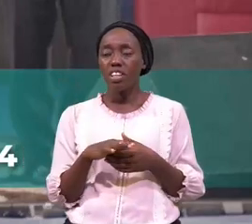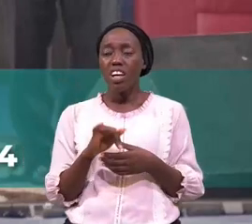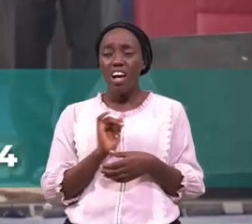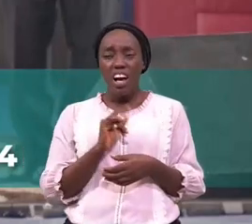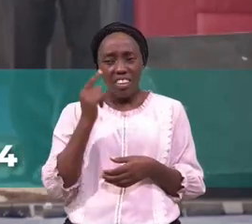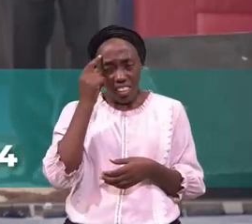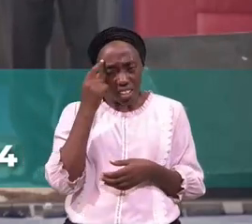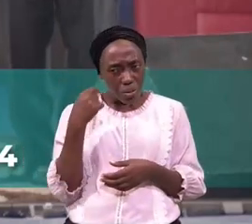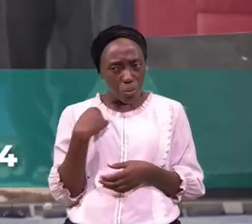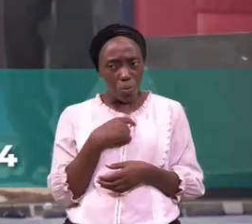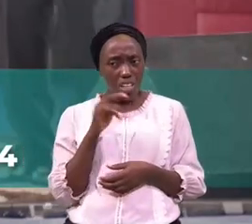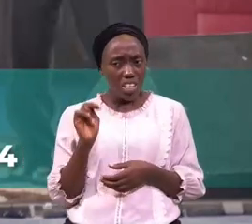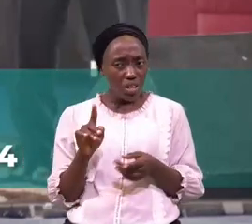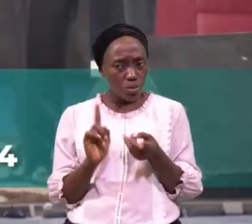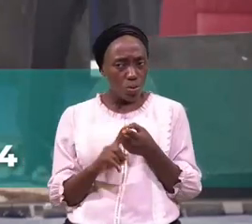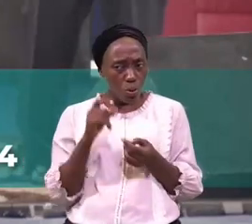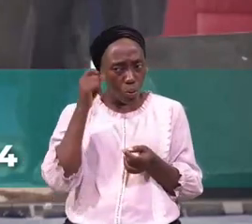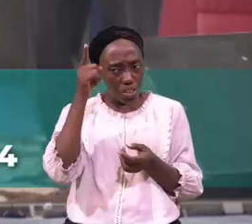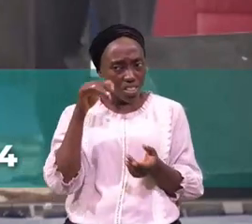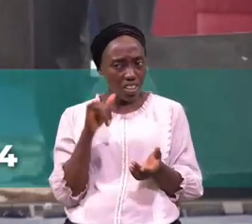Je pense que nous devons comprendre cela.